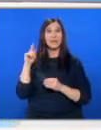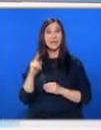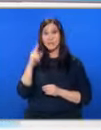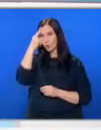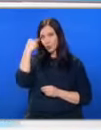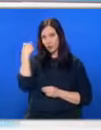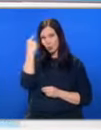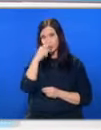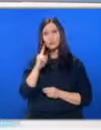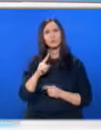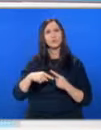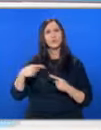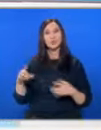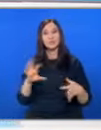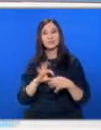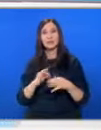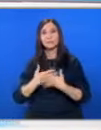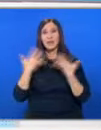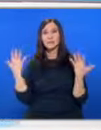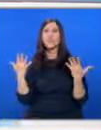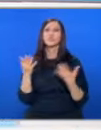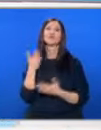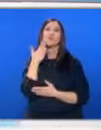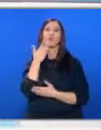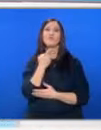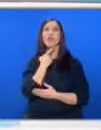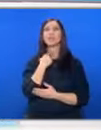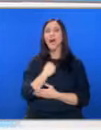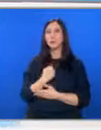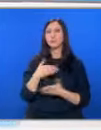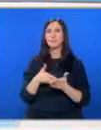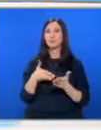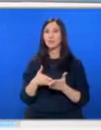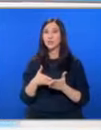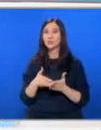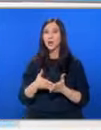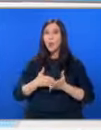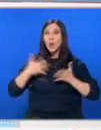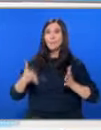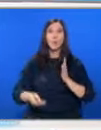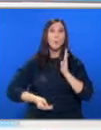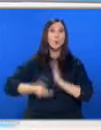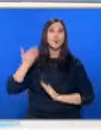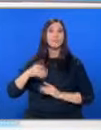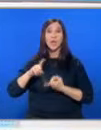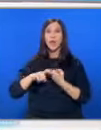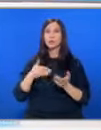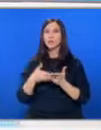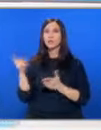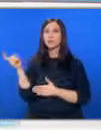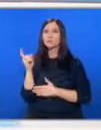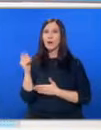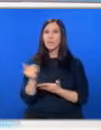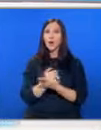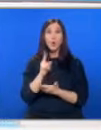традиционно свързват празника с изобилие от шоколадови лакомства. Причината е драстичното поскъпване на какаото заради слабата реколта,